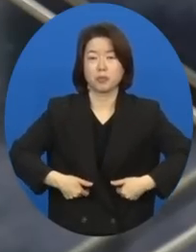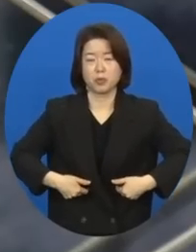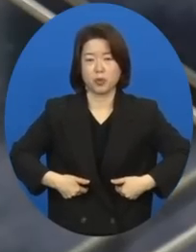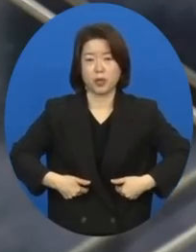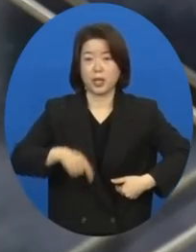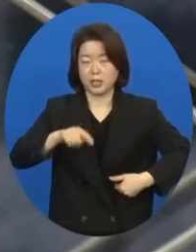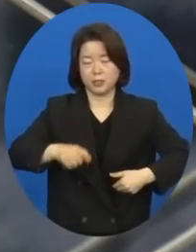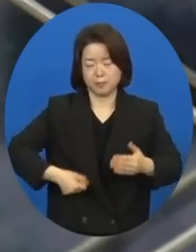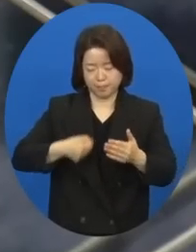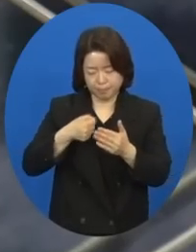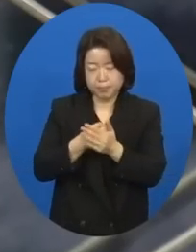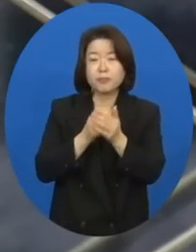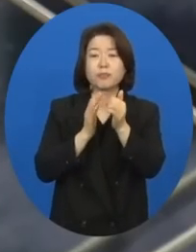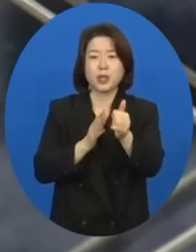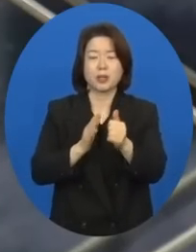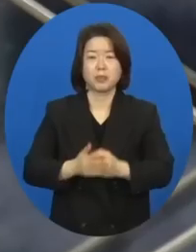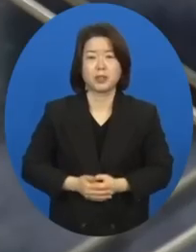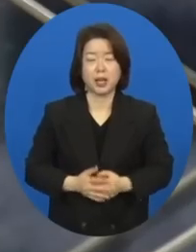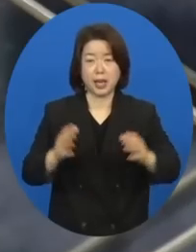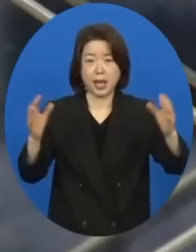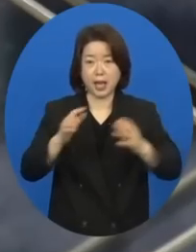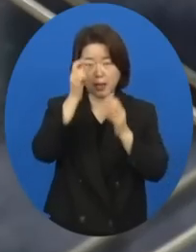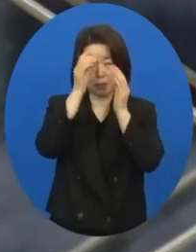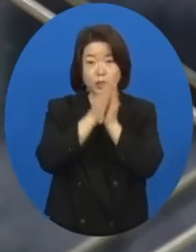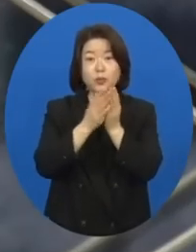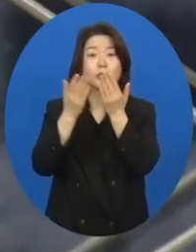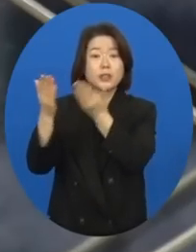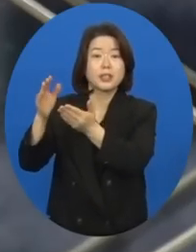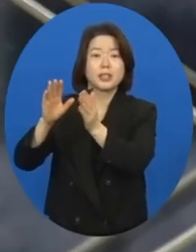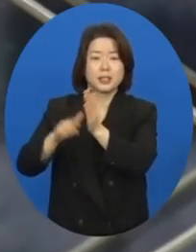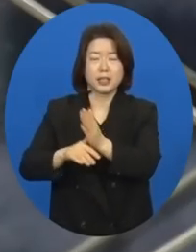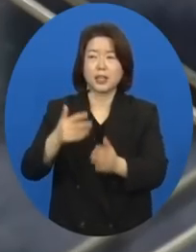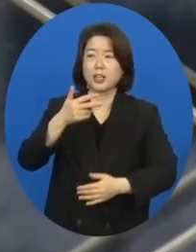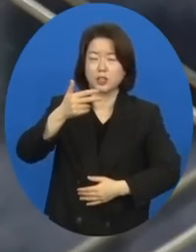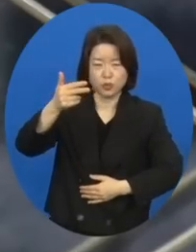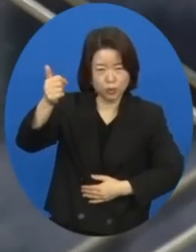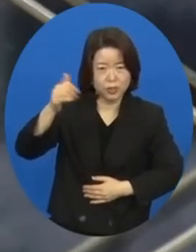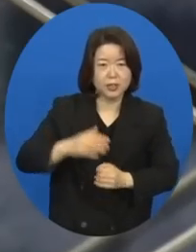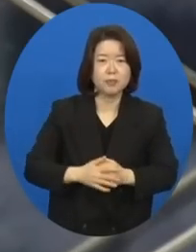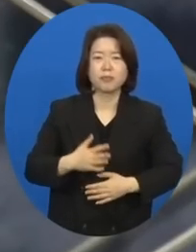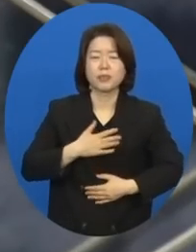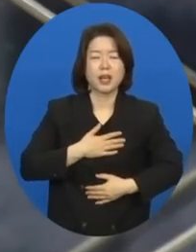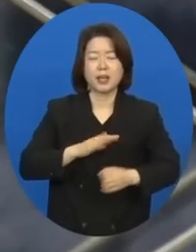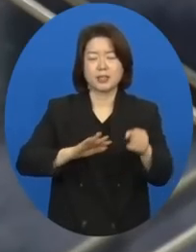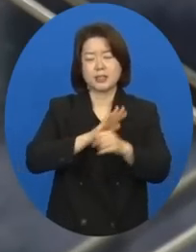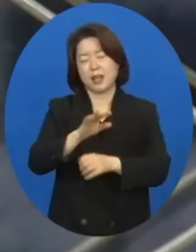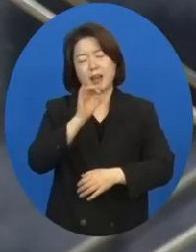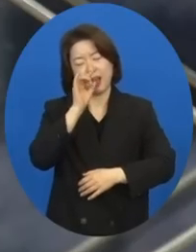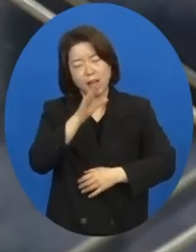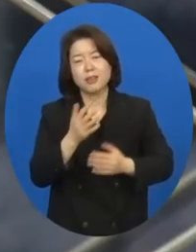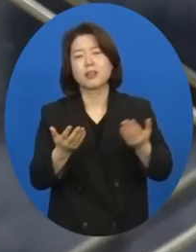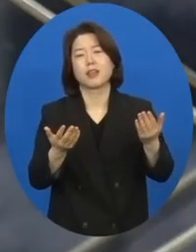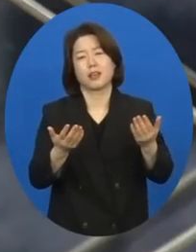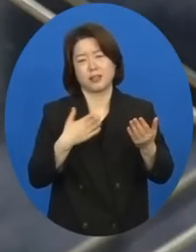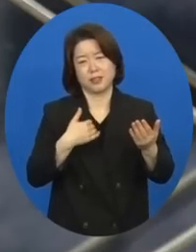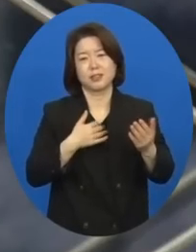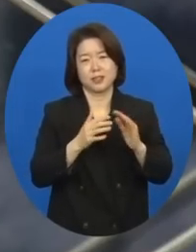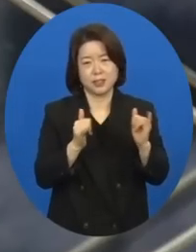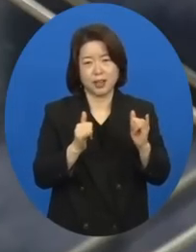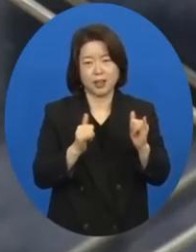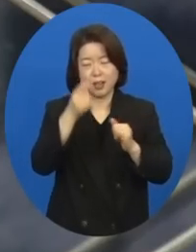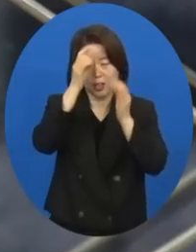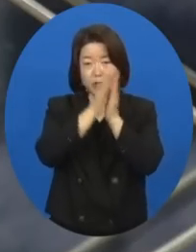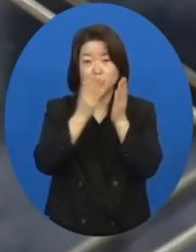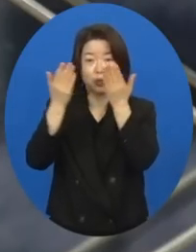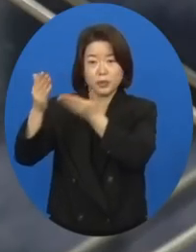삼기를 원합니다. 이 시간 우리 함께 합심해서 기도할 때 주님, 나는 사랑할 수가 없습니다. 내가 이 시간 기도할